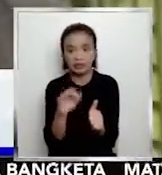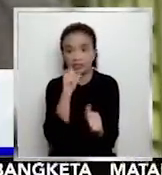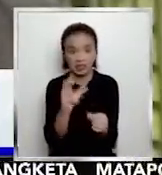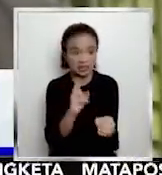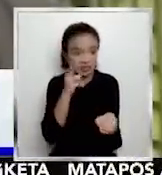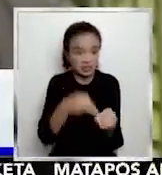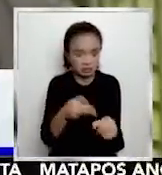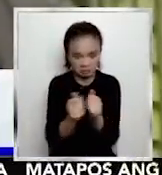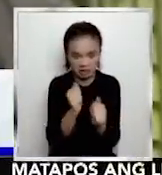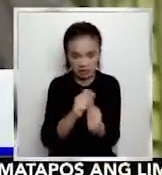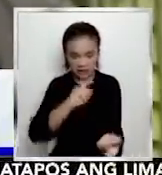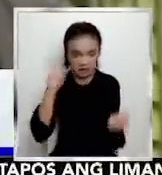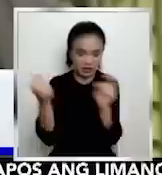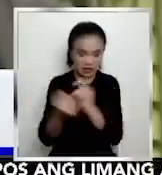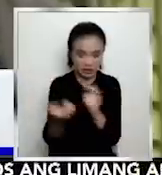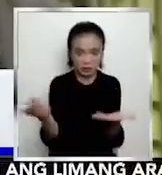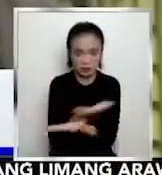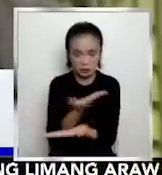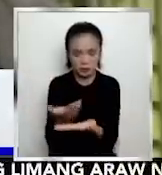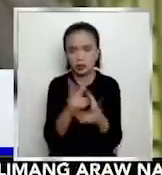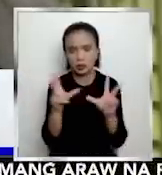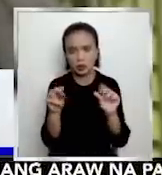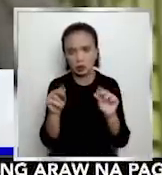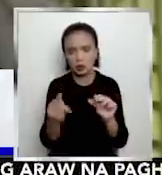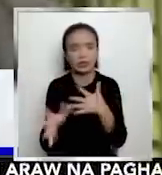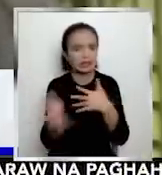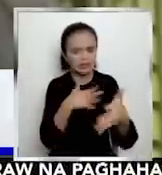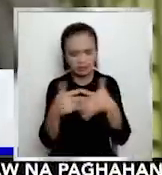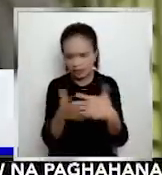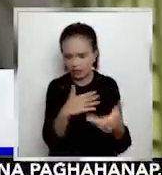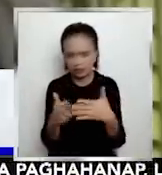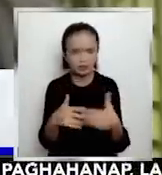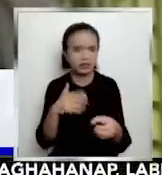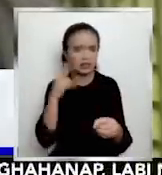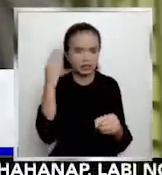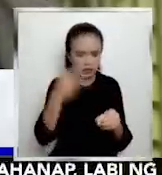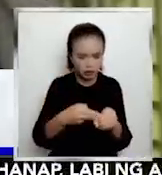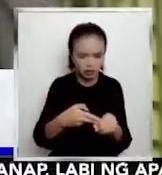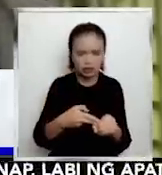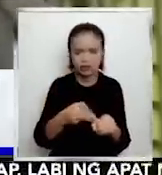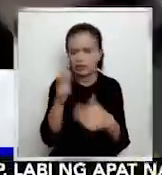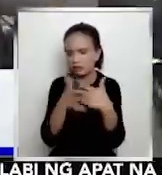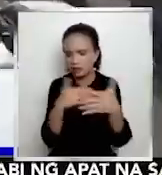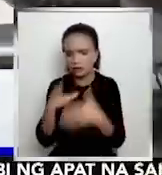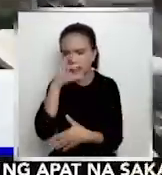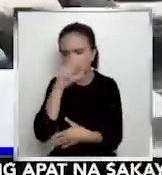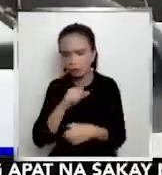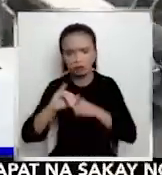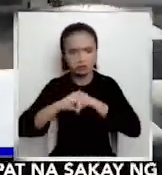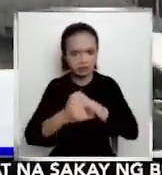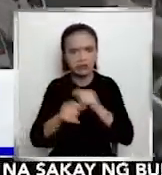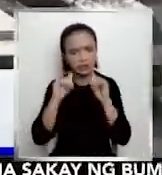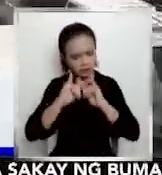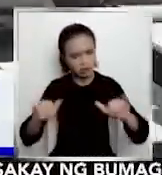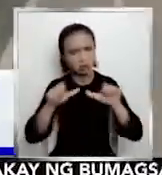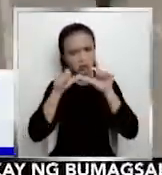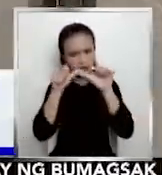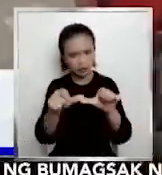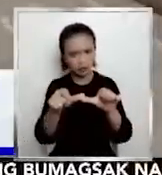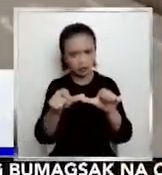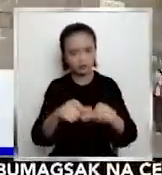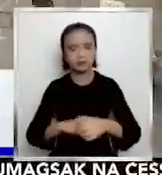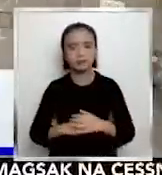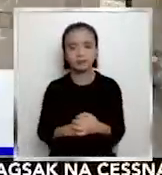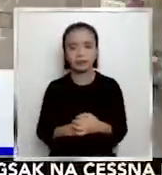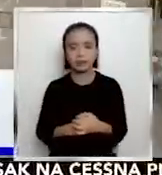agad ng unit. Kapag sumali ka, even traditional ka pa rin, you can still continue to operate. Pero ngayon pa nga lamang kung biyahe